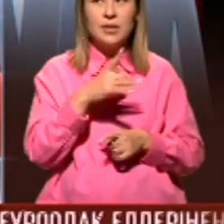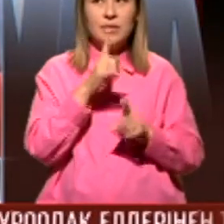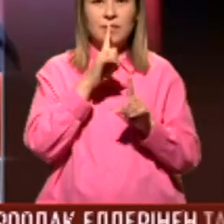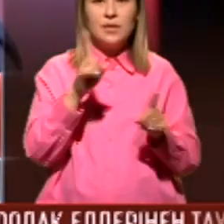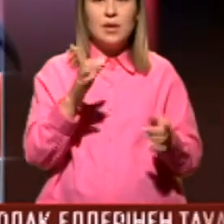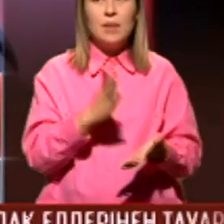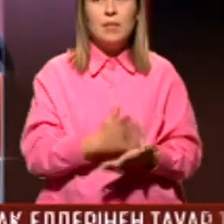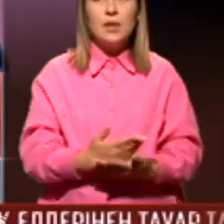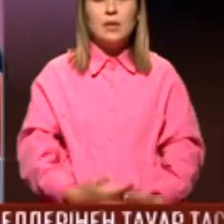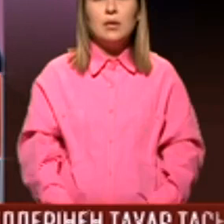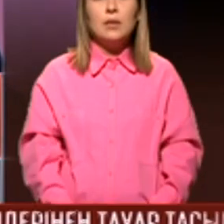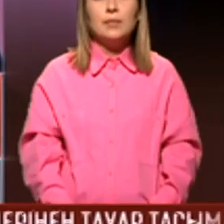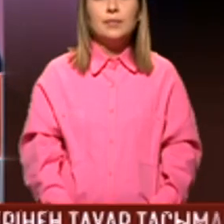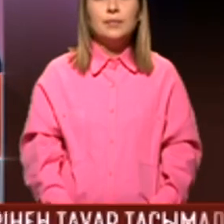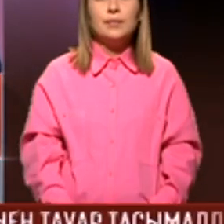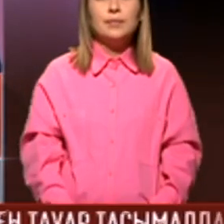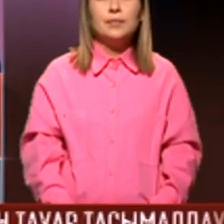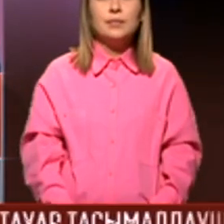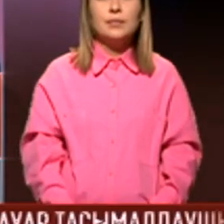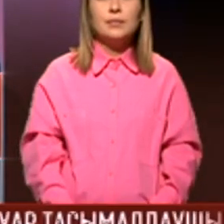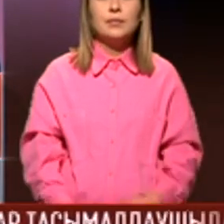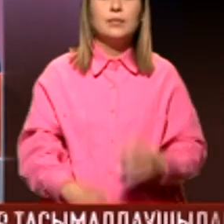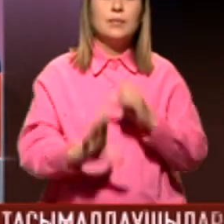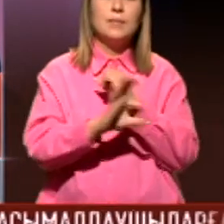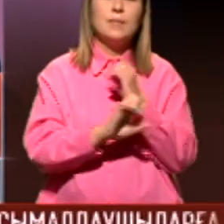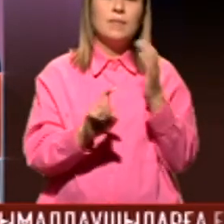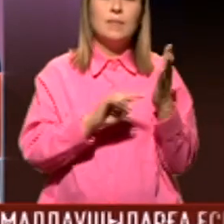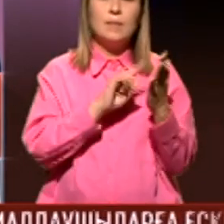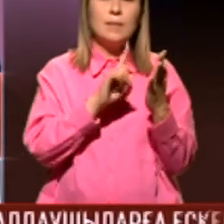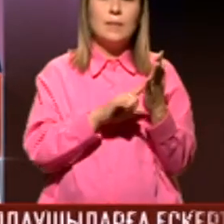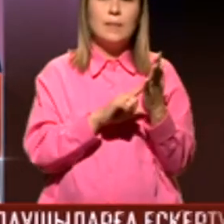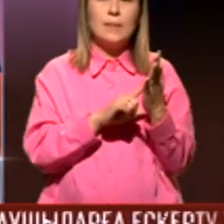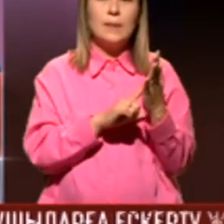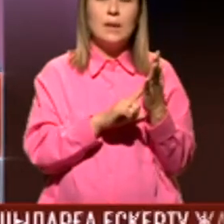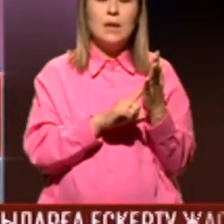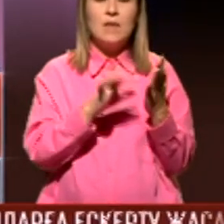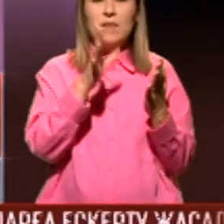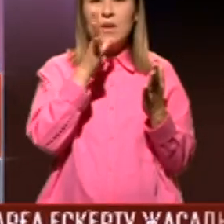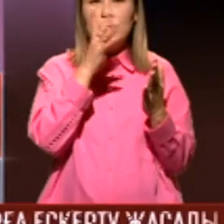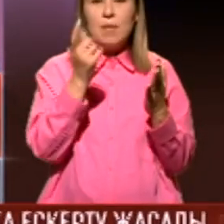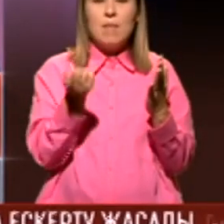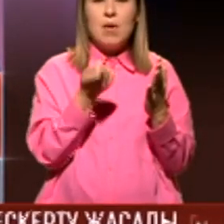ерекшеліктері бар. Соңғы сұрақ. Қысқа нұсқа жауап берсеңіздер, өйткені бізде 2 минуттан аз уақыт